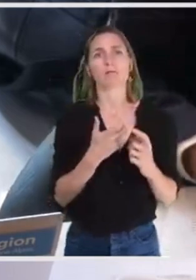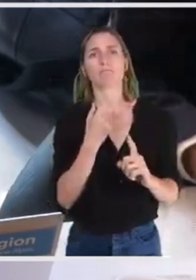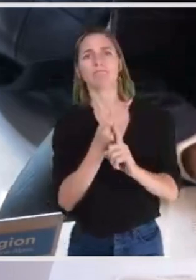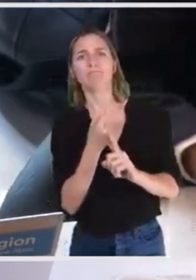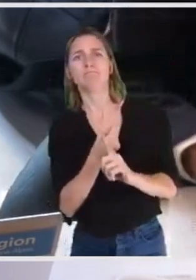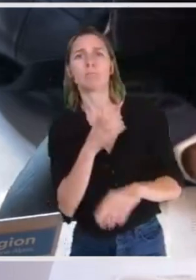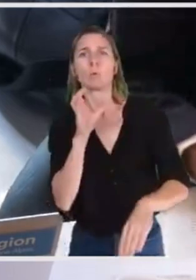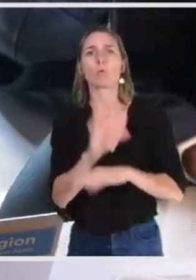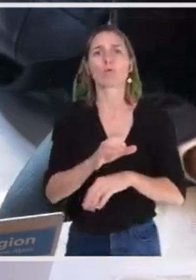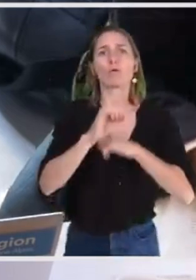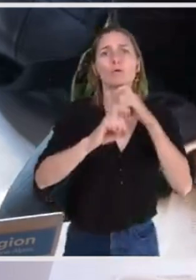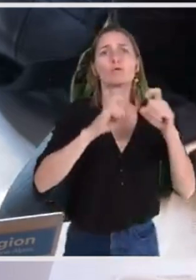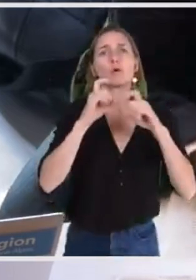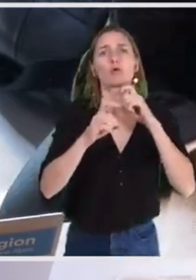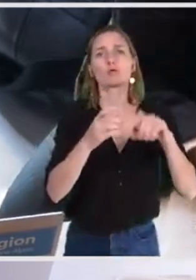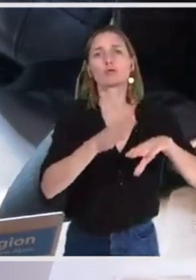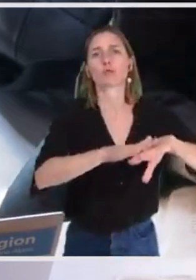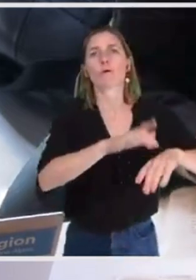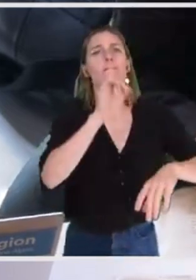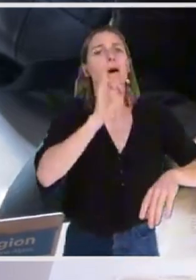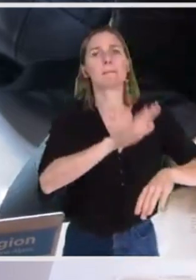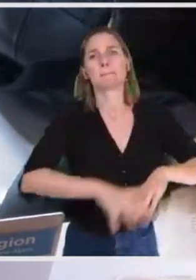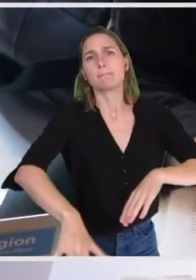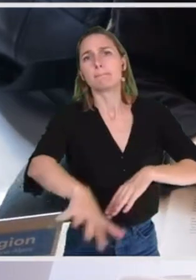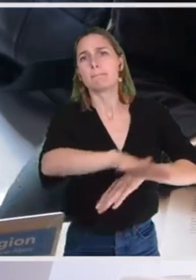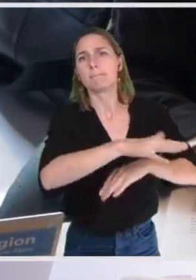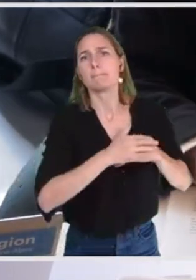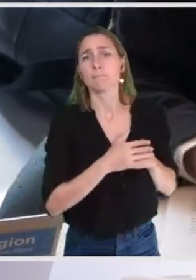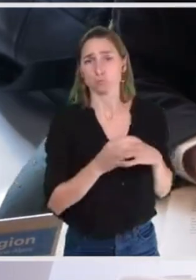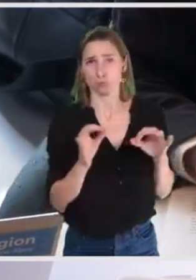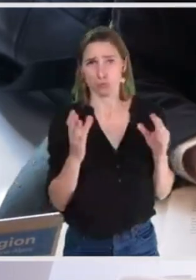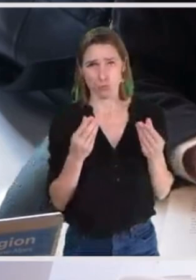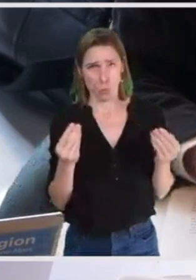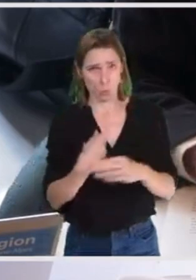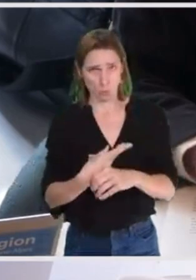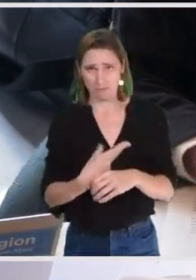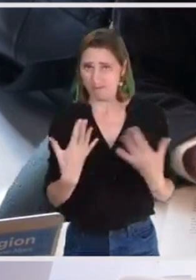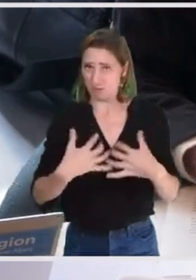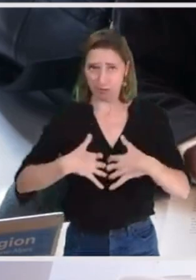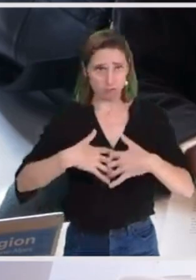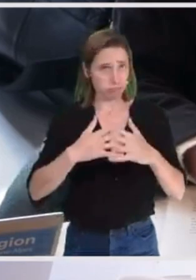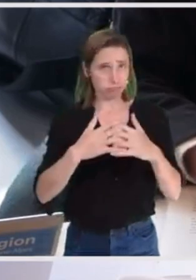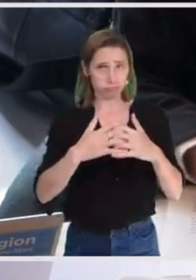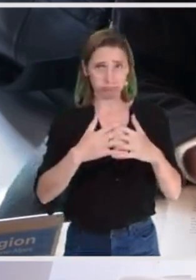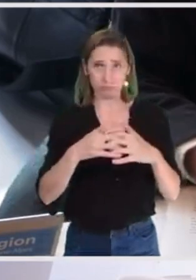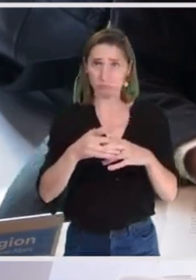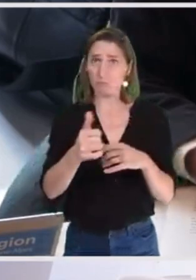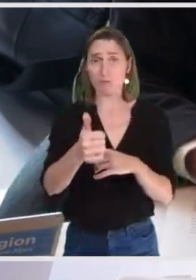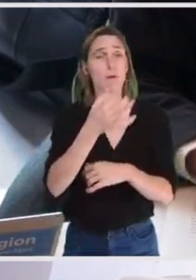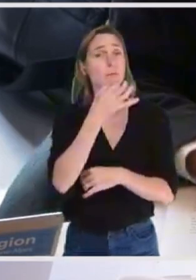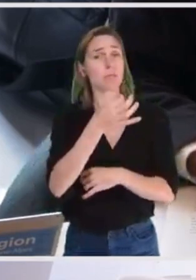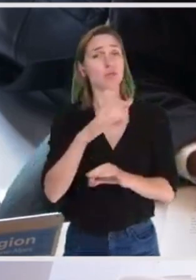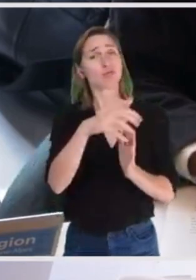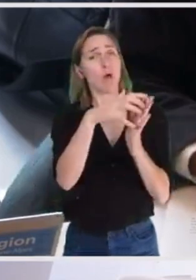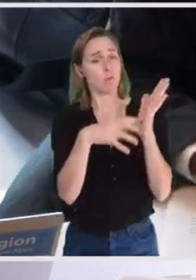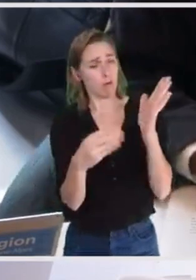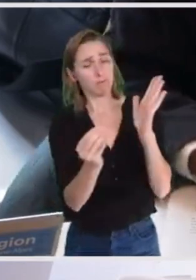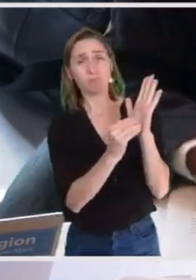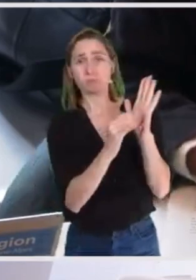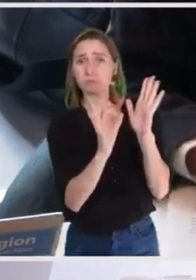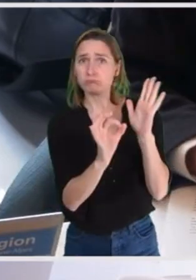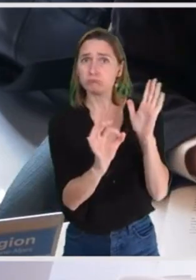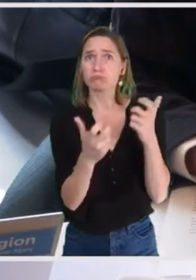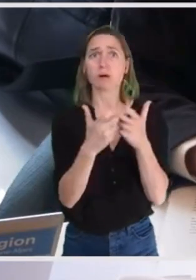femmes. C'est un domaine pour lequel beaucoup d'outils ont déjà été mis en place. Et vous le dites très bien dans le rapport,